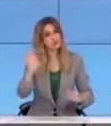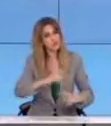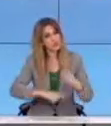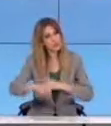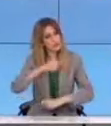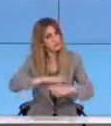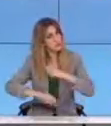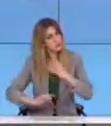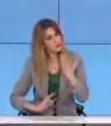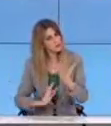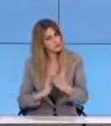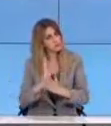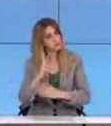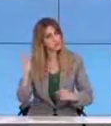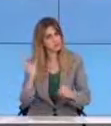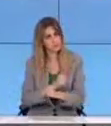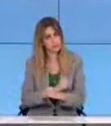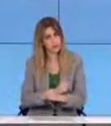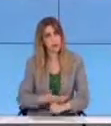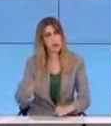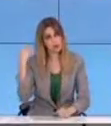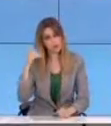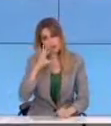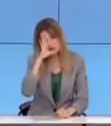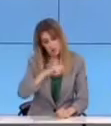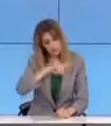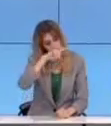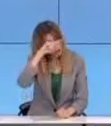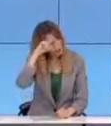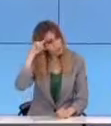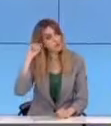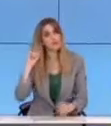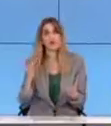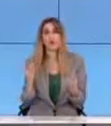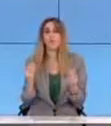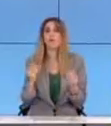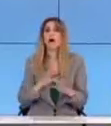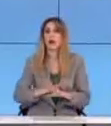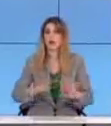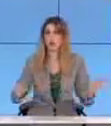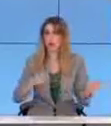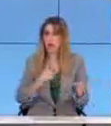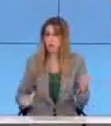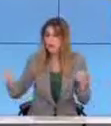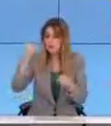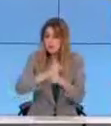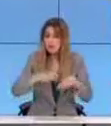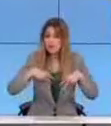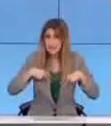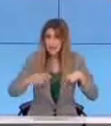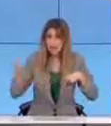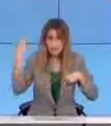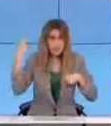αλήθεια, στην εξαιρετικά δυσάρεστη θέση να οργανώσουμε τα πράγματα σχεδόν από το μηδέν. Ήταν